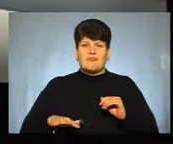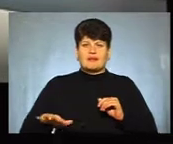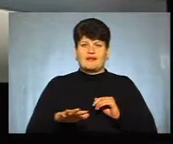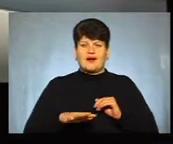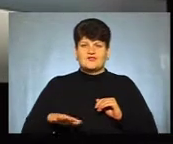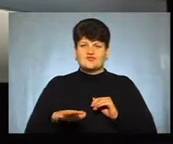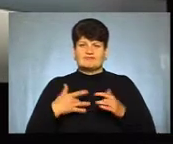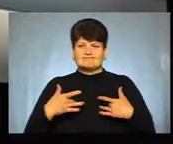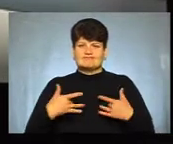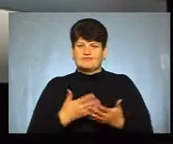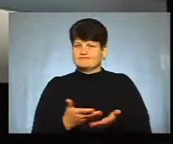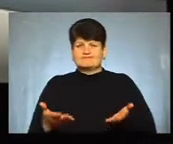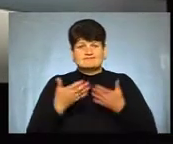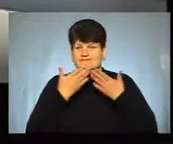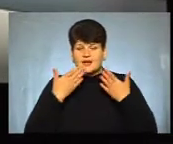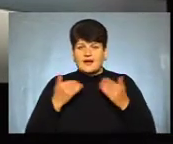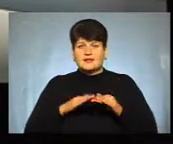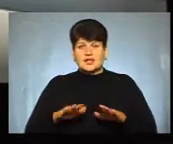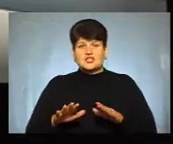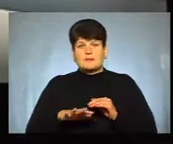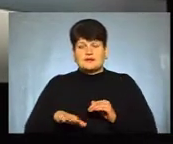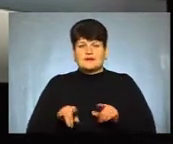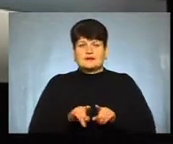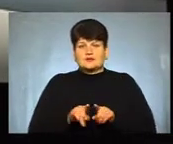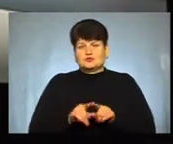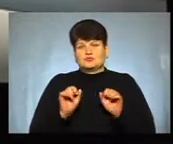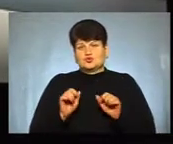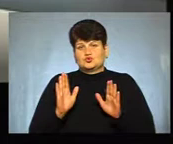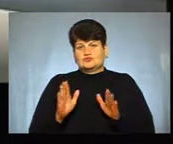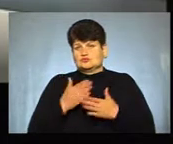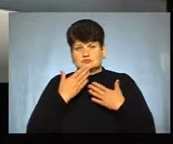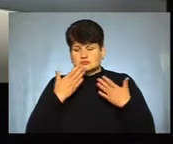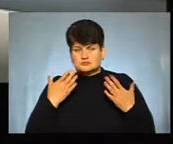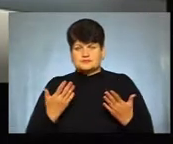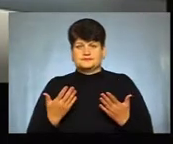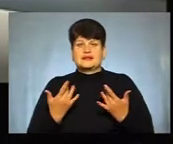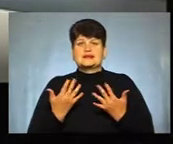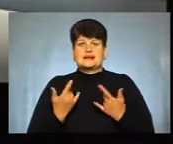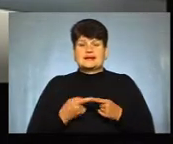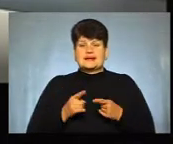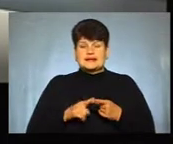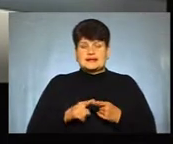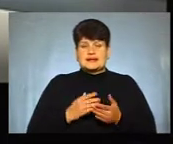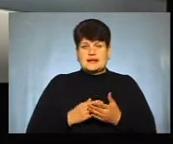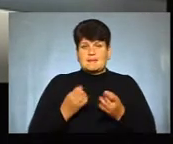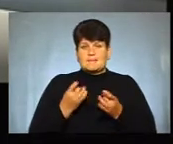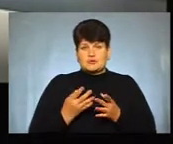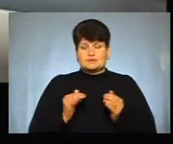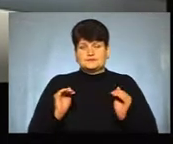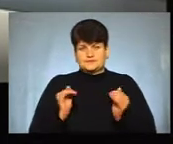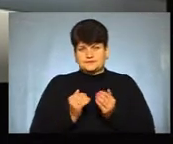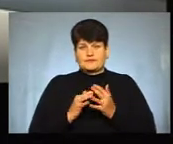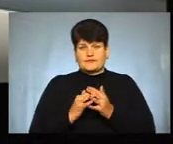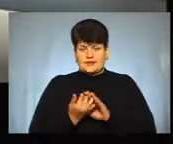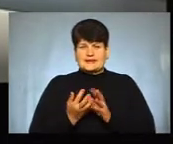вони відсутні. Дитячі майданчики сучасні теж вони можуть бути відсутні. Ну, тобто, оскільки це просто є фактично невеликі такі села за